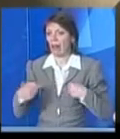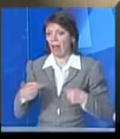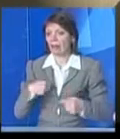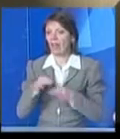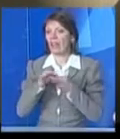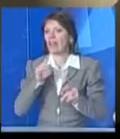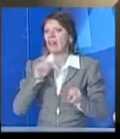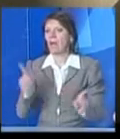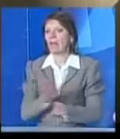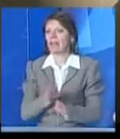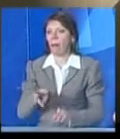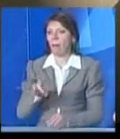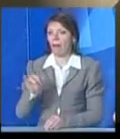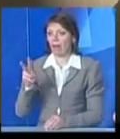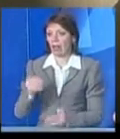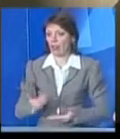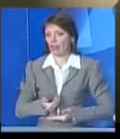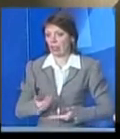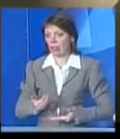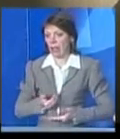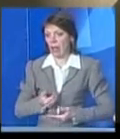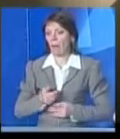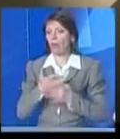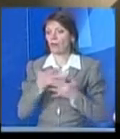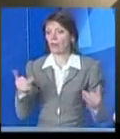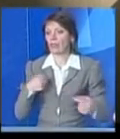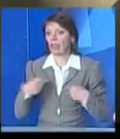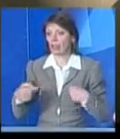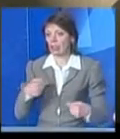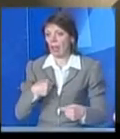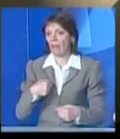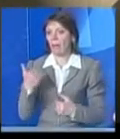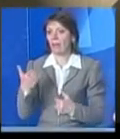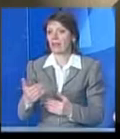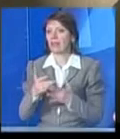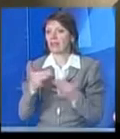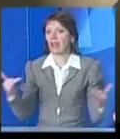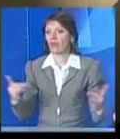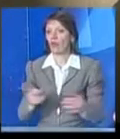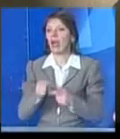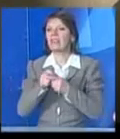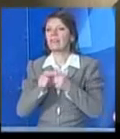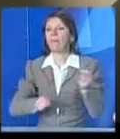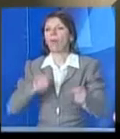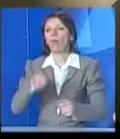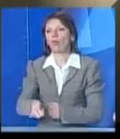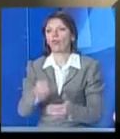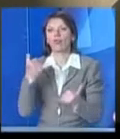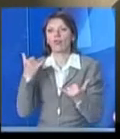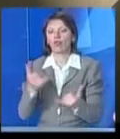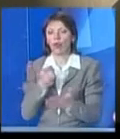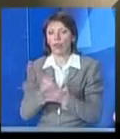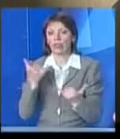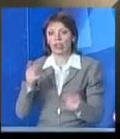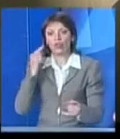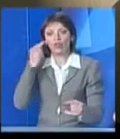пісня мавки й відвага українських партизан. Мені їх брязкіт зброї й досі чути, хоч